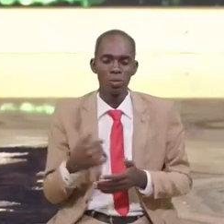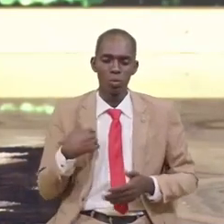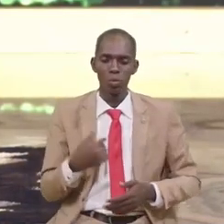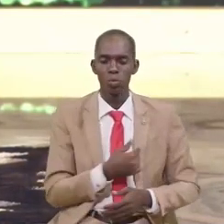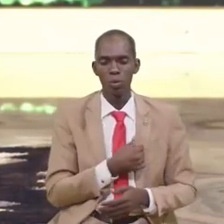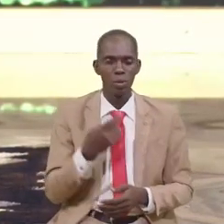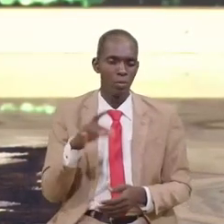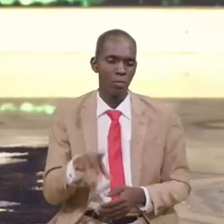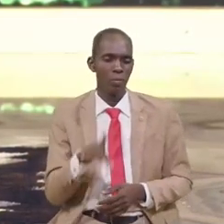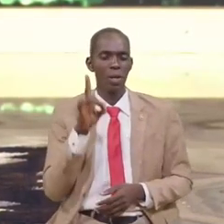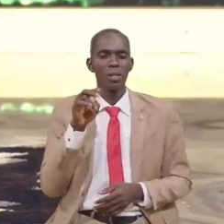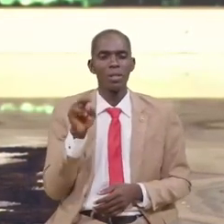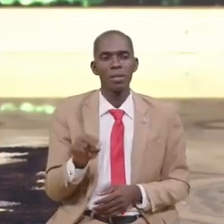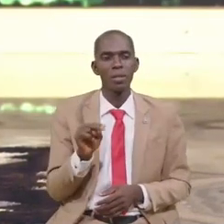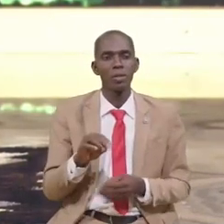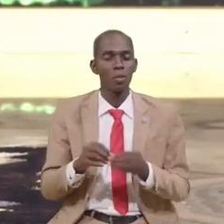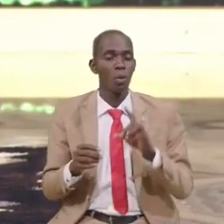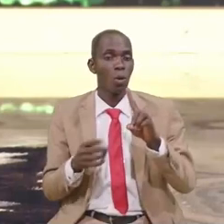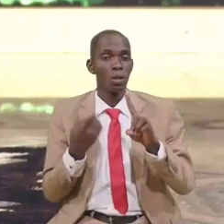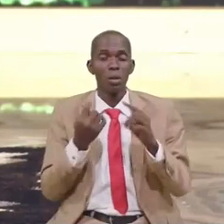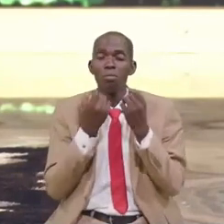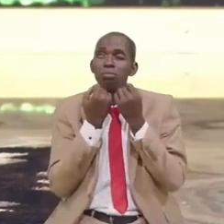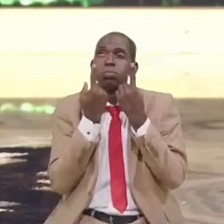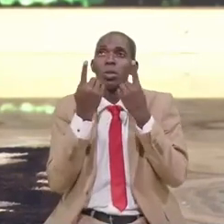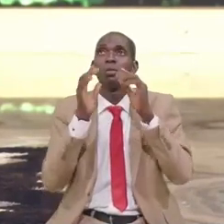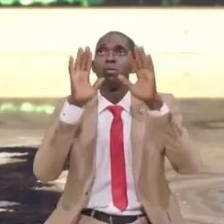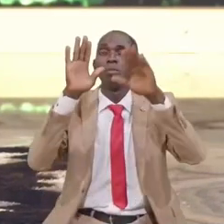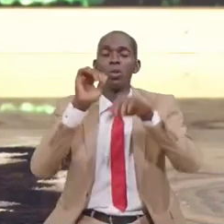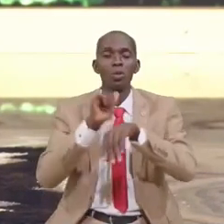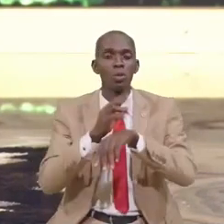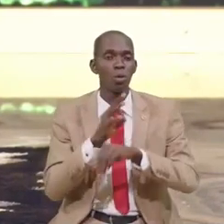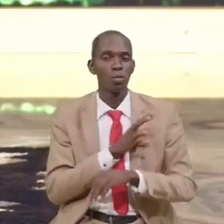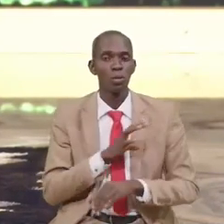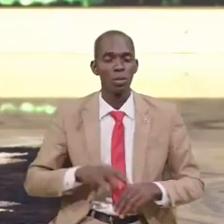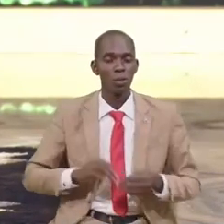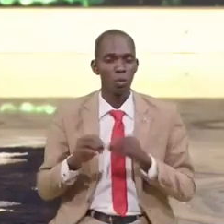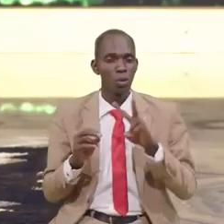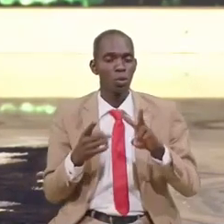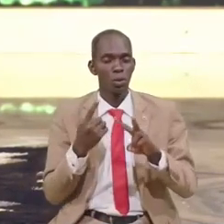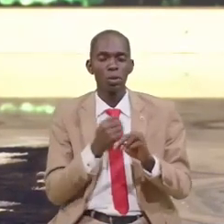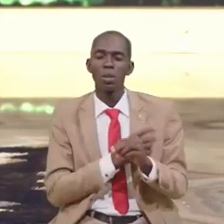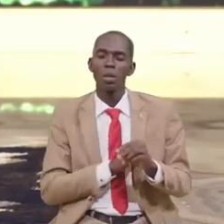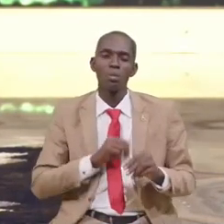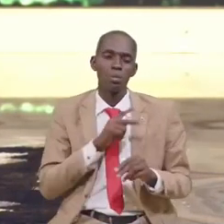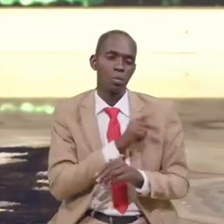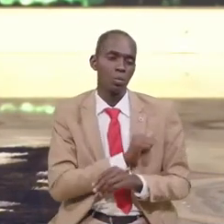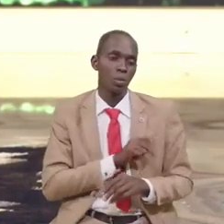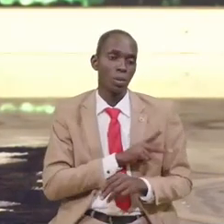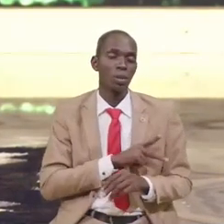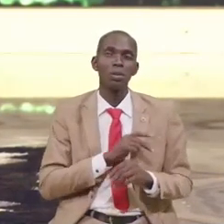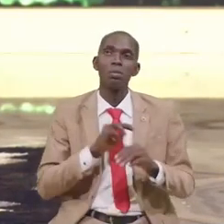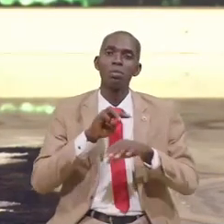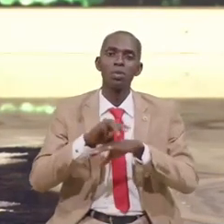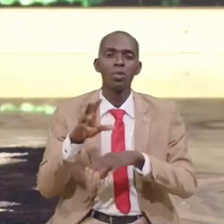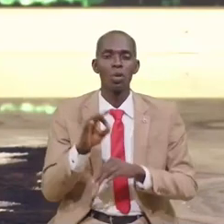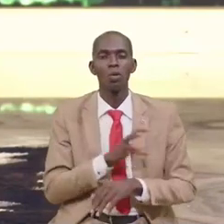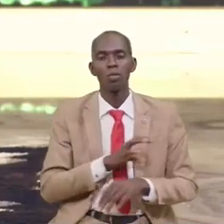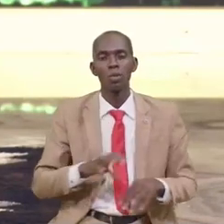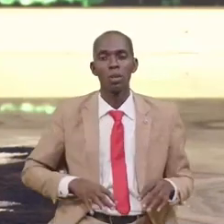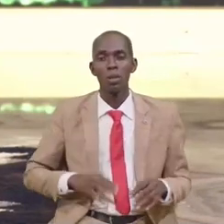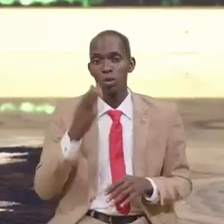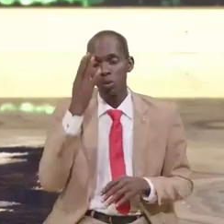besoin. Tout d'abord, ils ont vu. Tout d'abord, il y a l'étonnant miracle de Christ. Deux, le ministère reconnaissant à